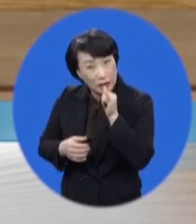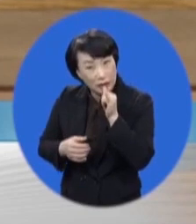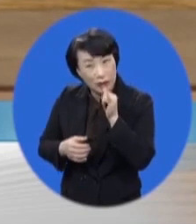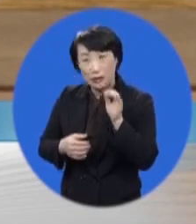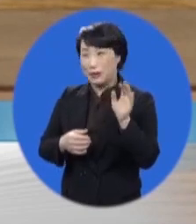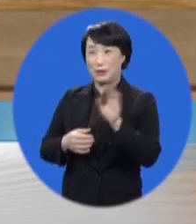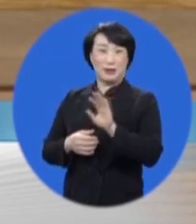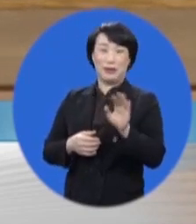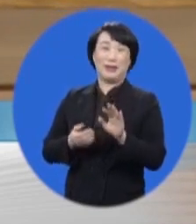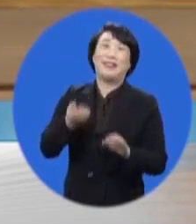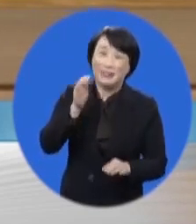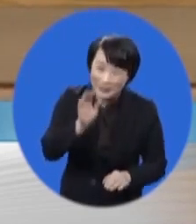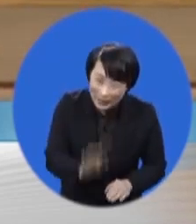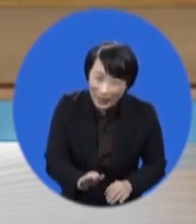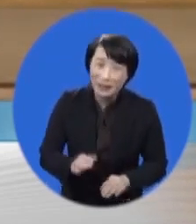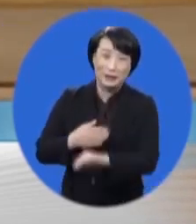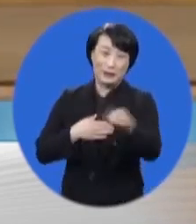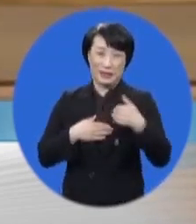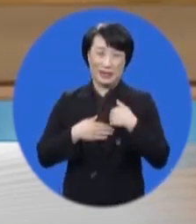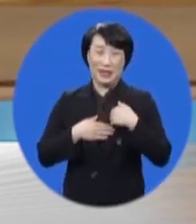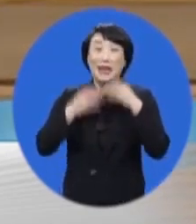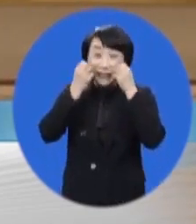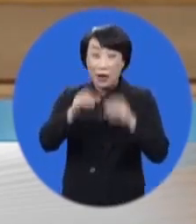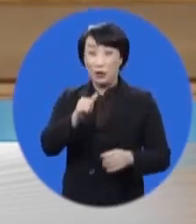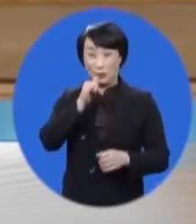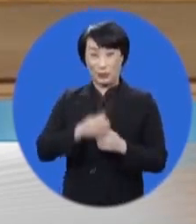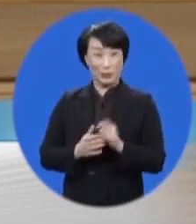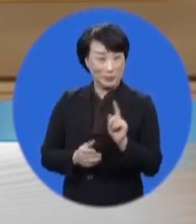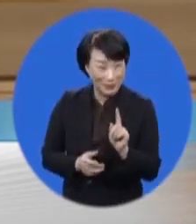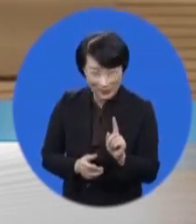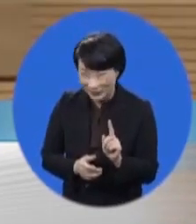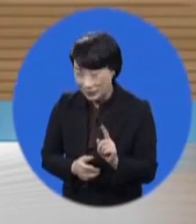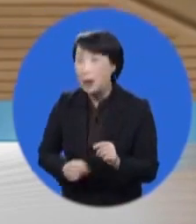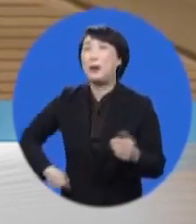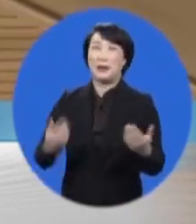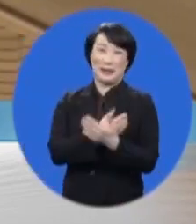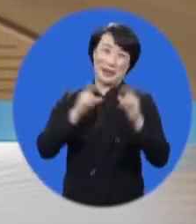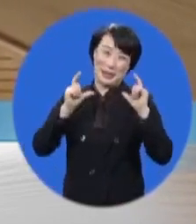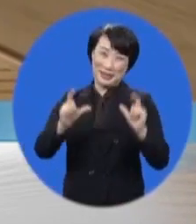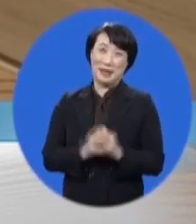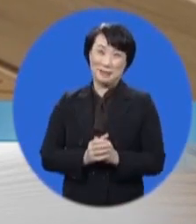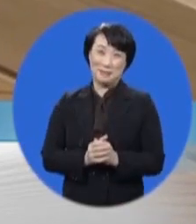말이오. 그러나 우리에게는 새것이 있으니 회개하라.